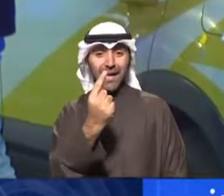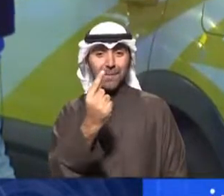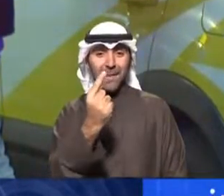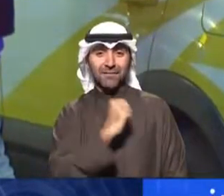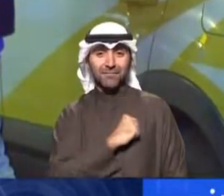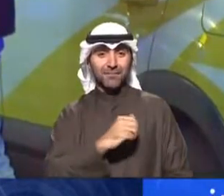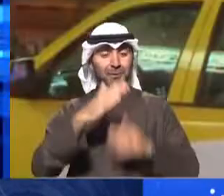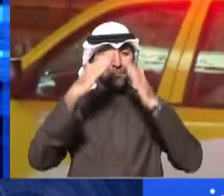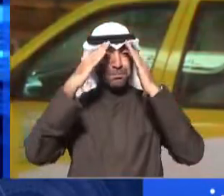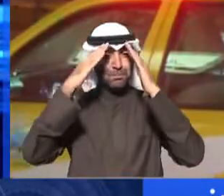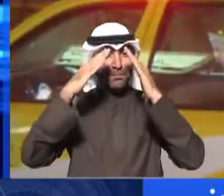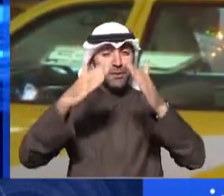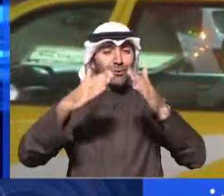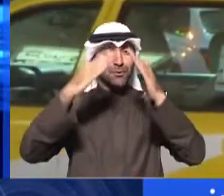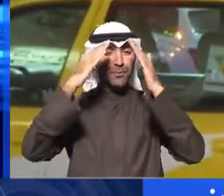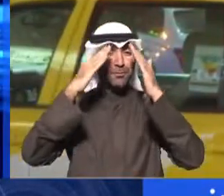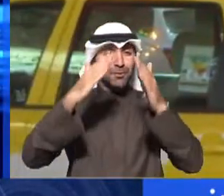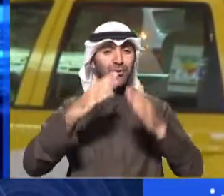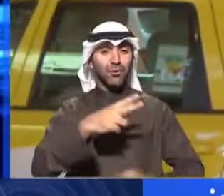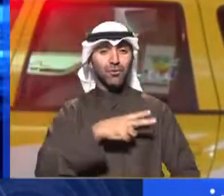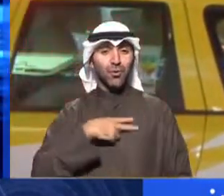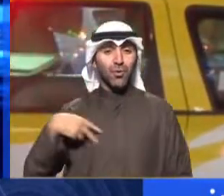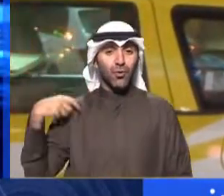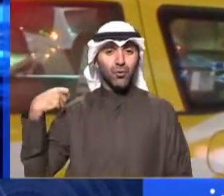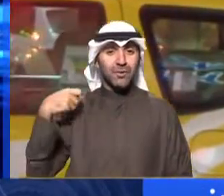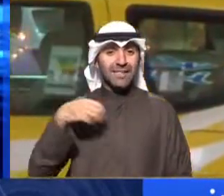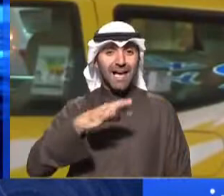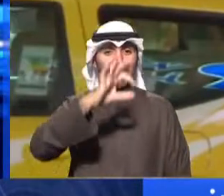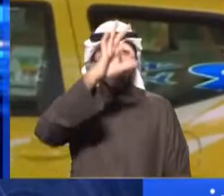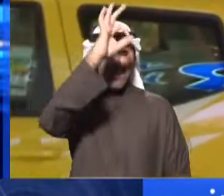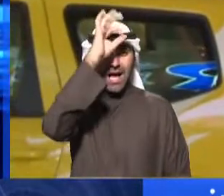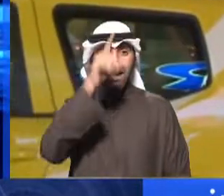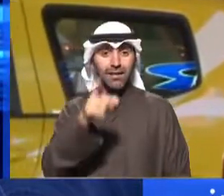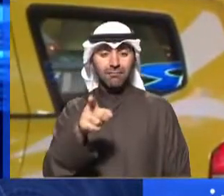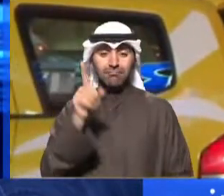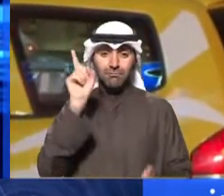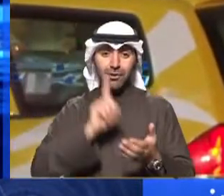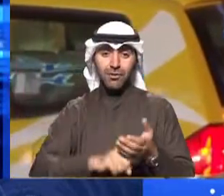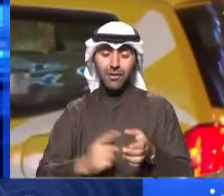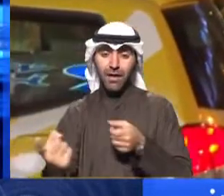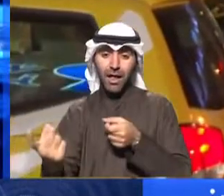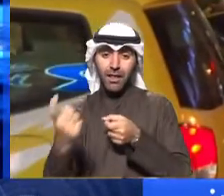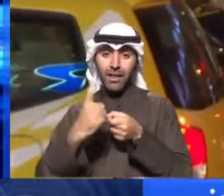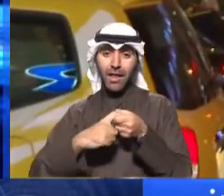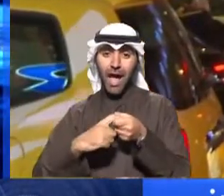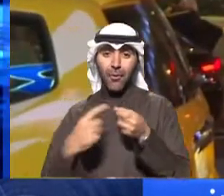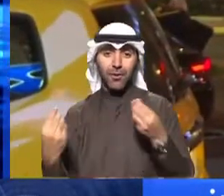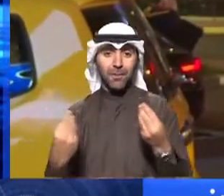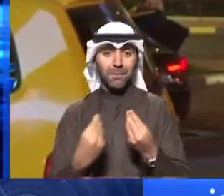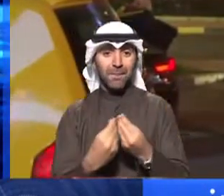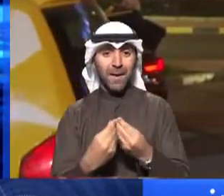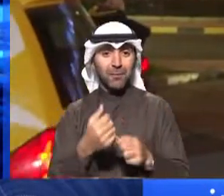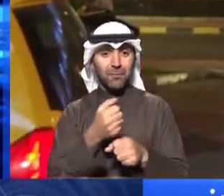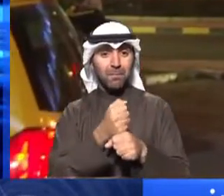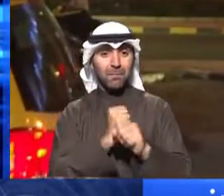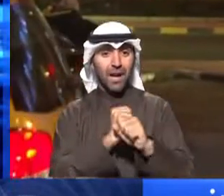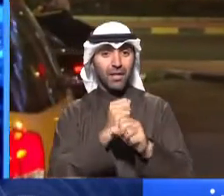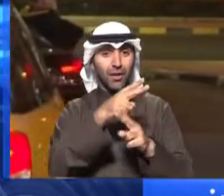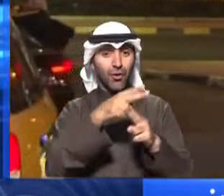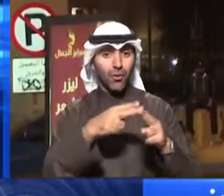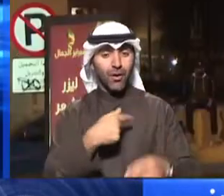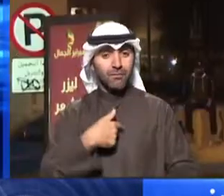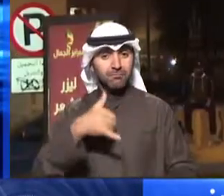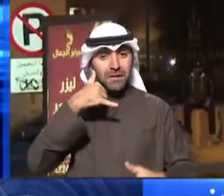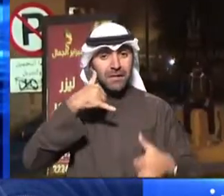رصدوا أي محل لم يقم بالإغلاق يتوجهون بالاتصال علينا فنتوجه